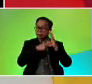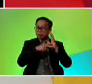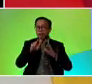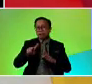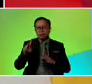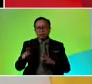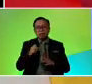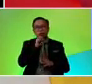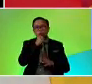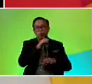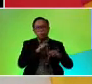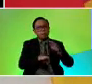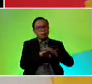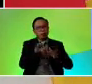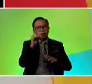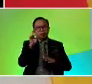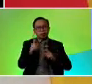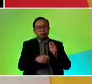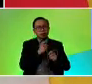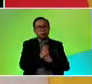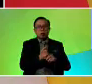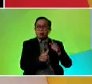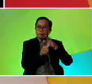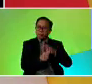kanak-kanak nyamuk Mau dibawa 18 tahun mereka